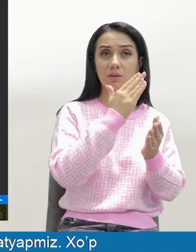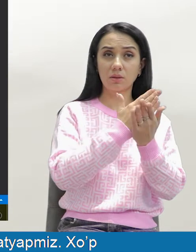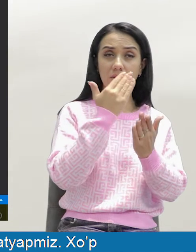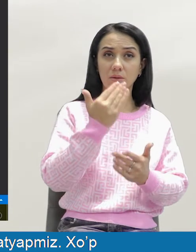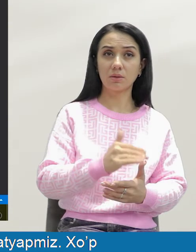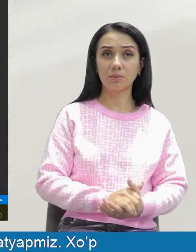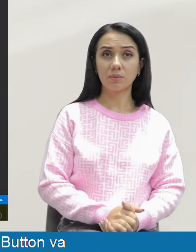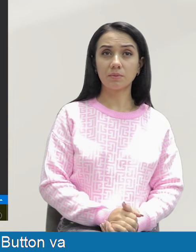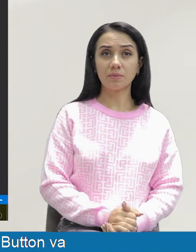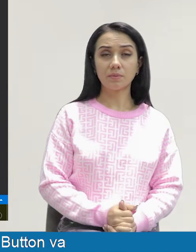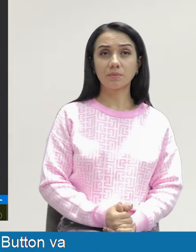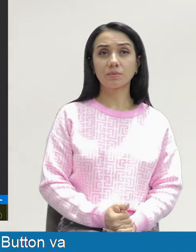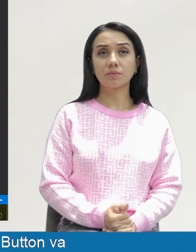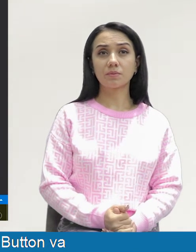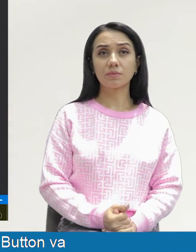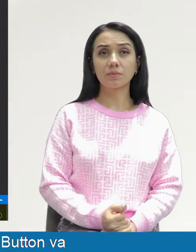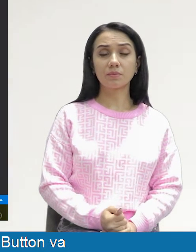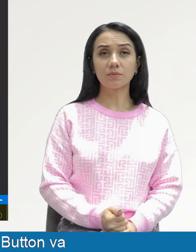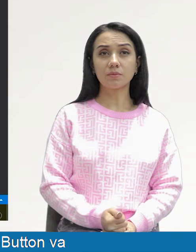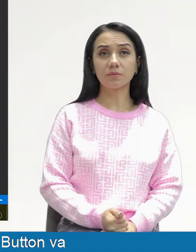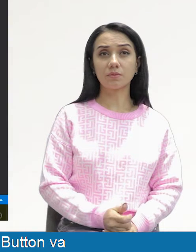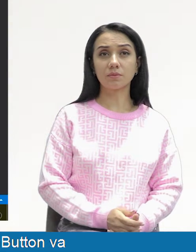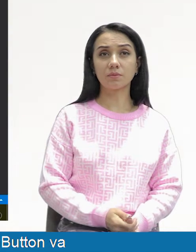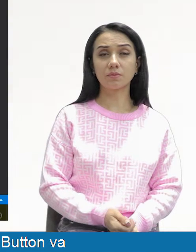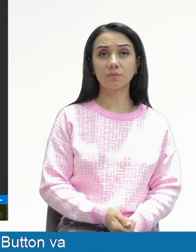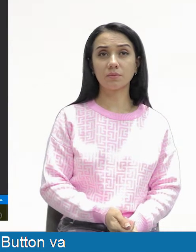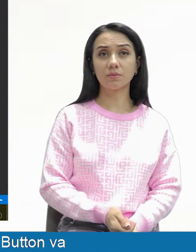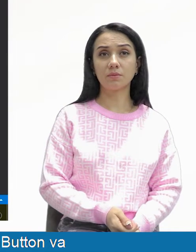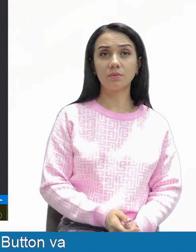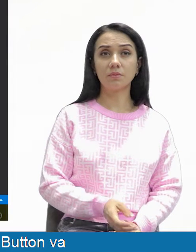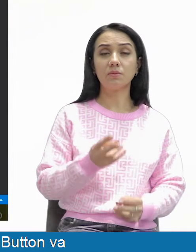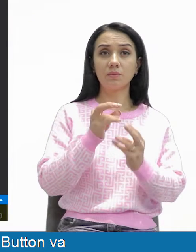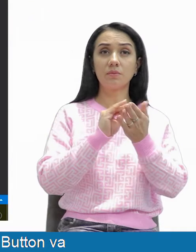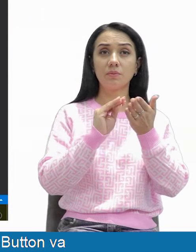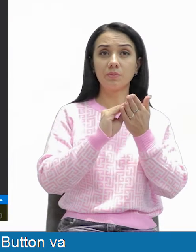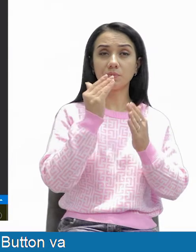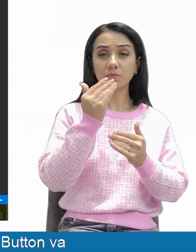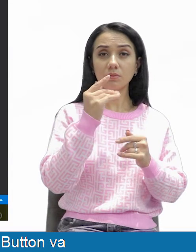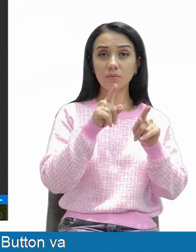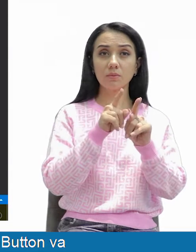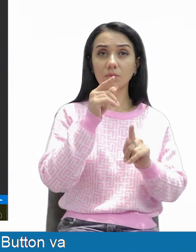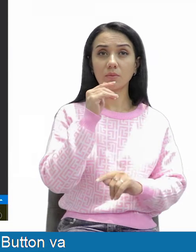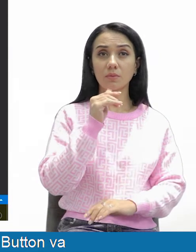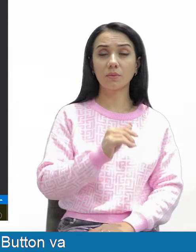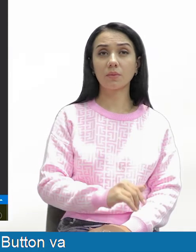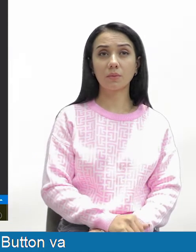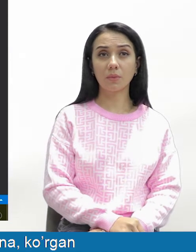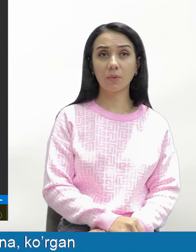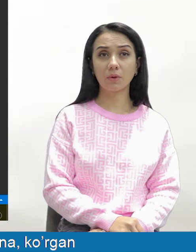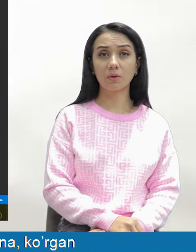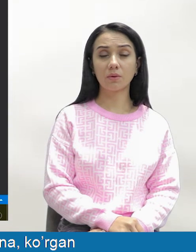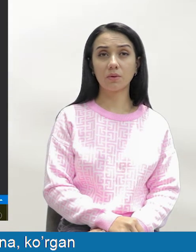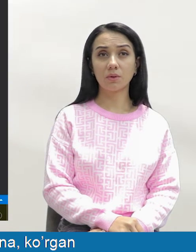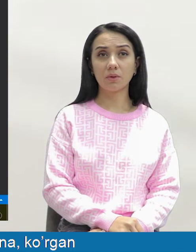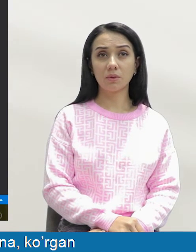ajratyapmiz. Hop, endi mana split button, ya'ni past ishlatgan button, drop down button va hokazo olaman.